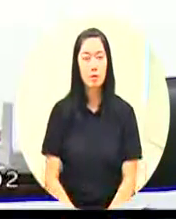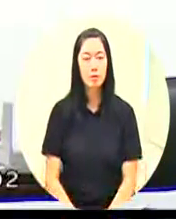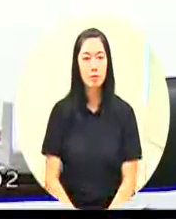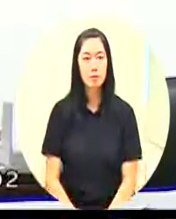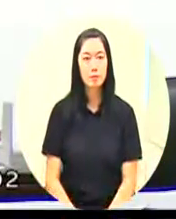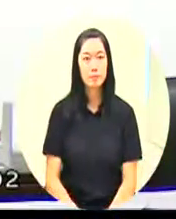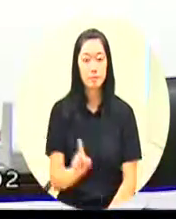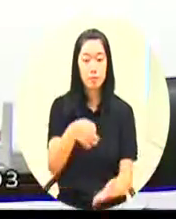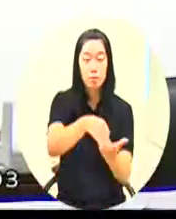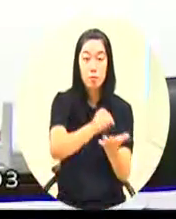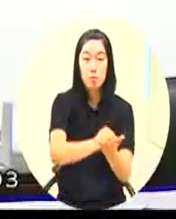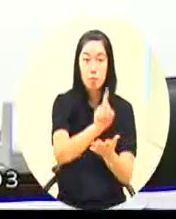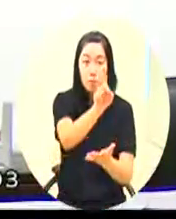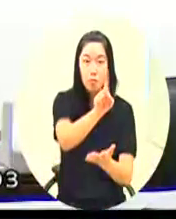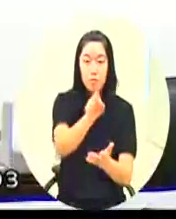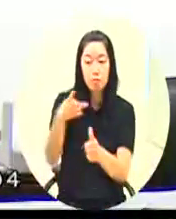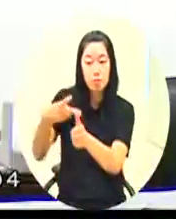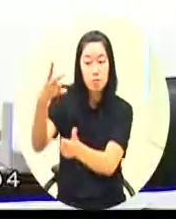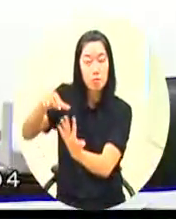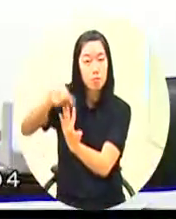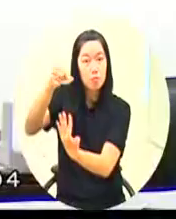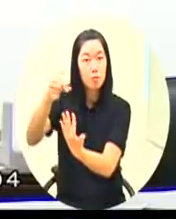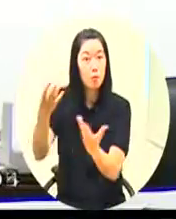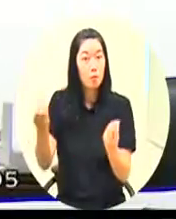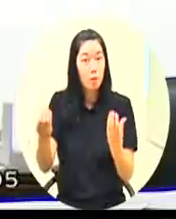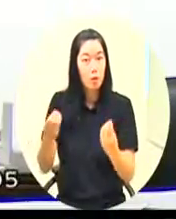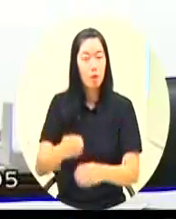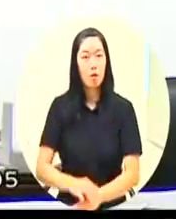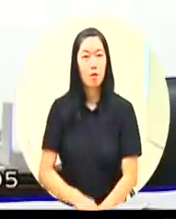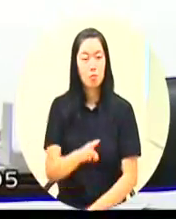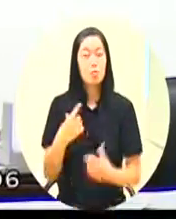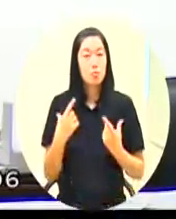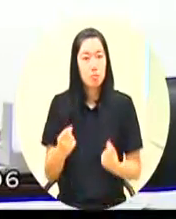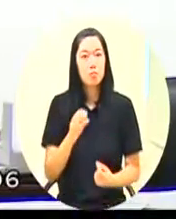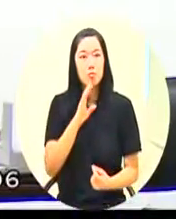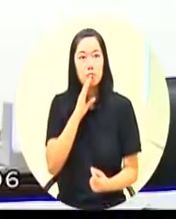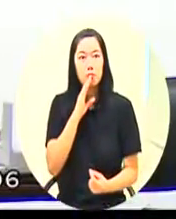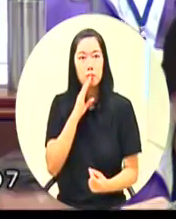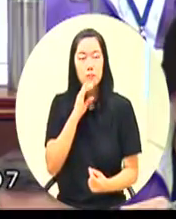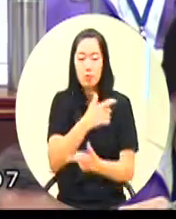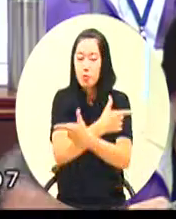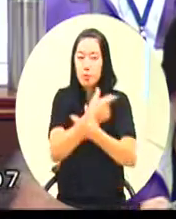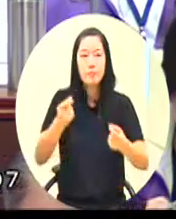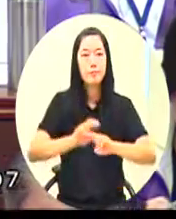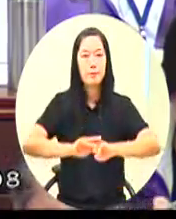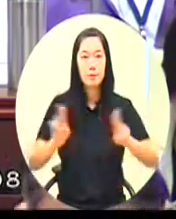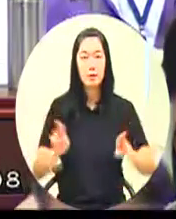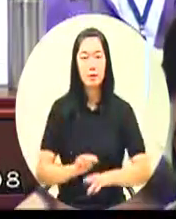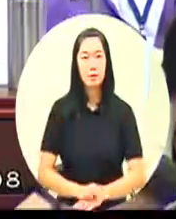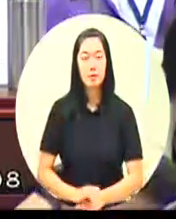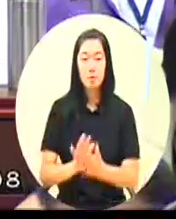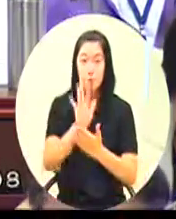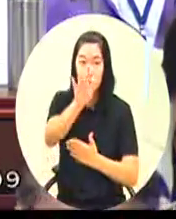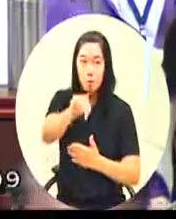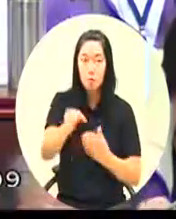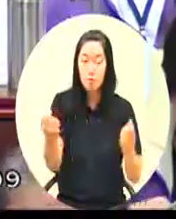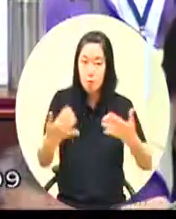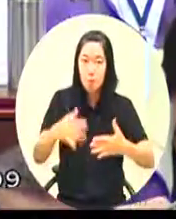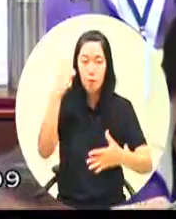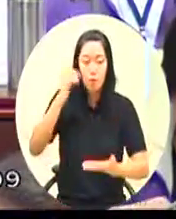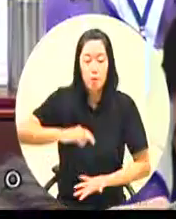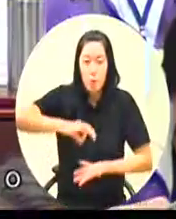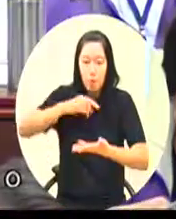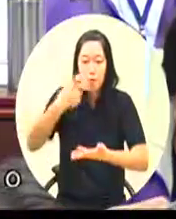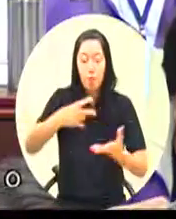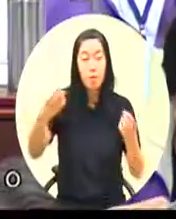只能报一间，他连第二个选择都没有。 我们本来是就是 全面的开放，那后来是把这样子的问题提出来做